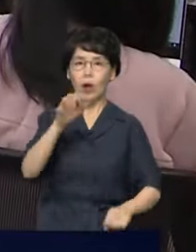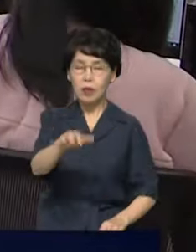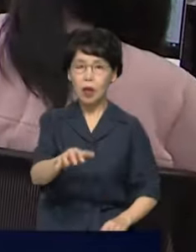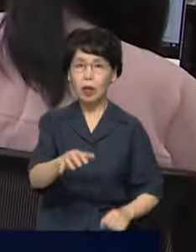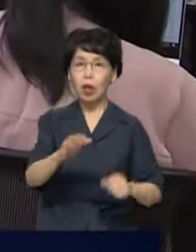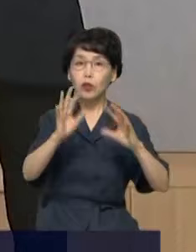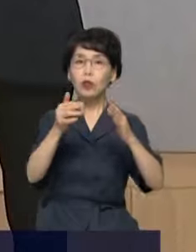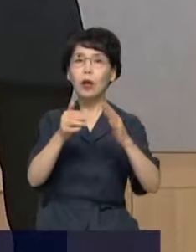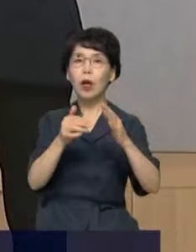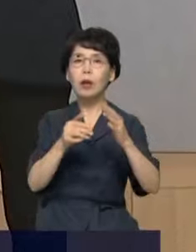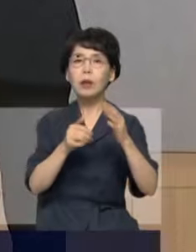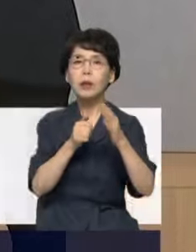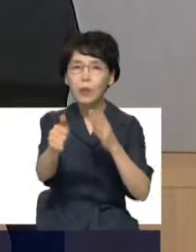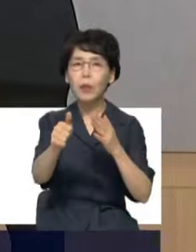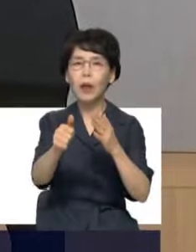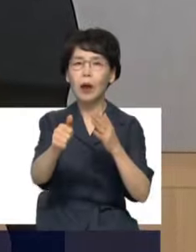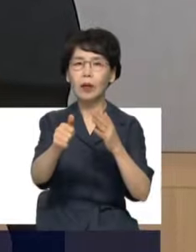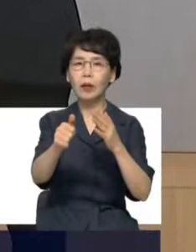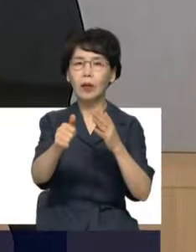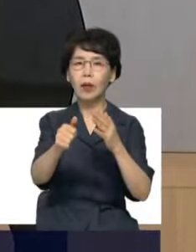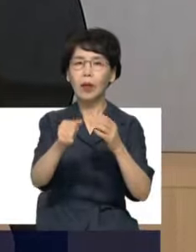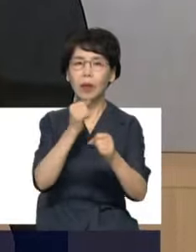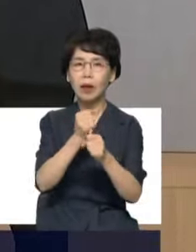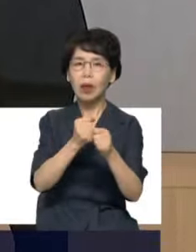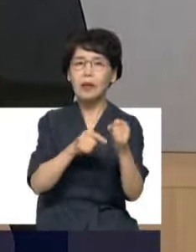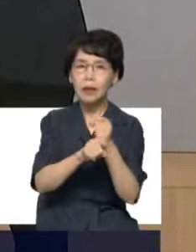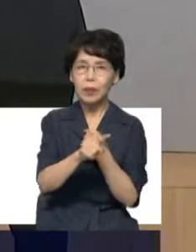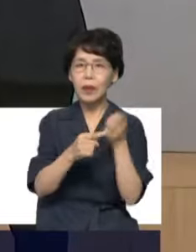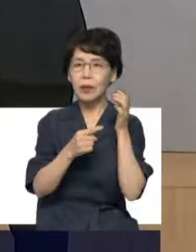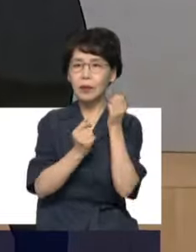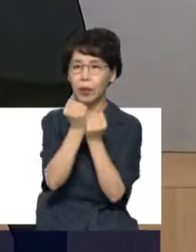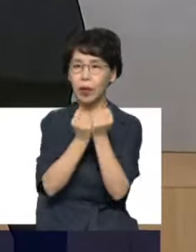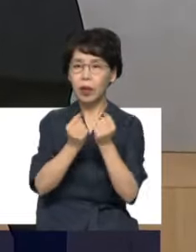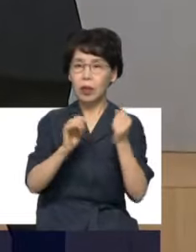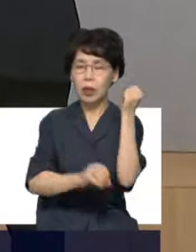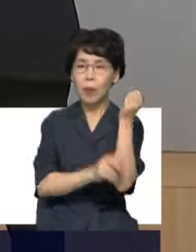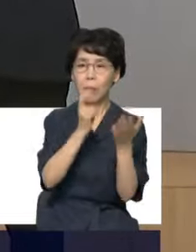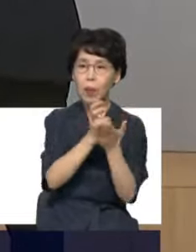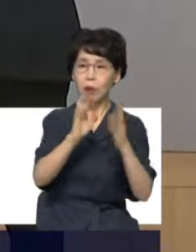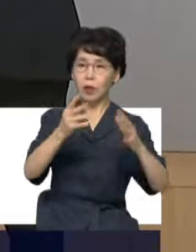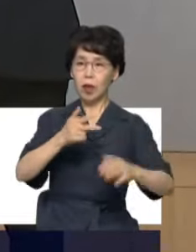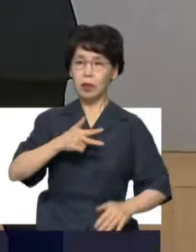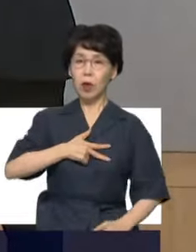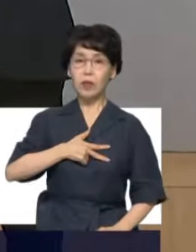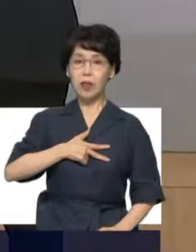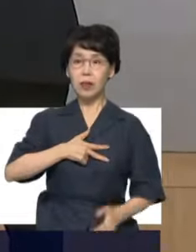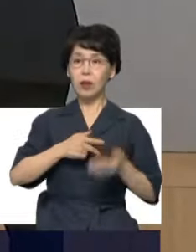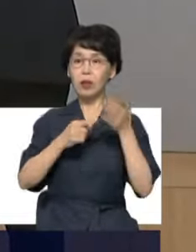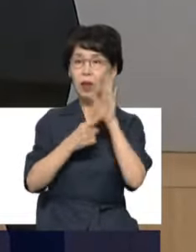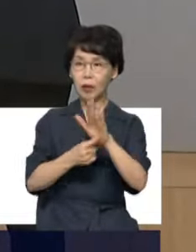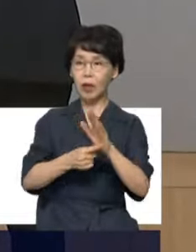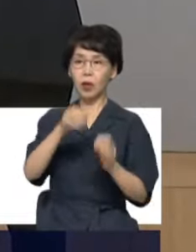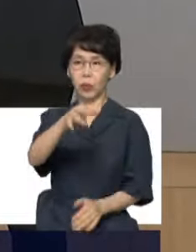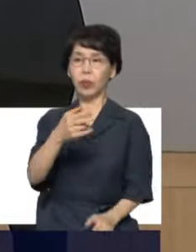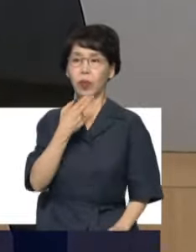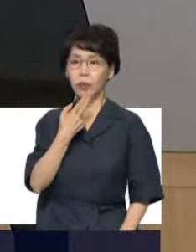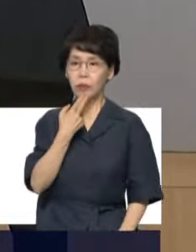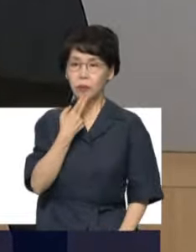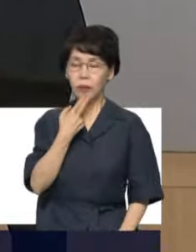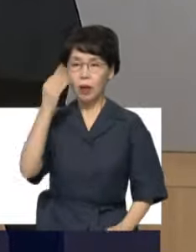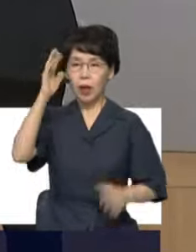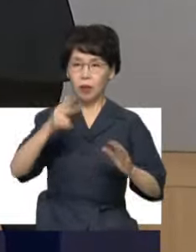설명했습니다. 헌법상의 국가 정체성을 상징하는 공간은 사실 없었습니다. 대한민국의